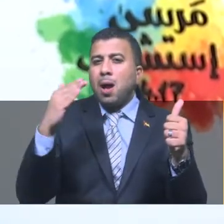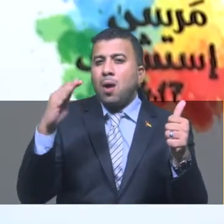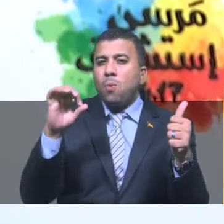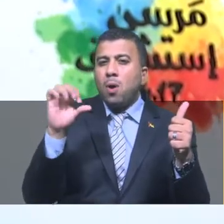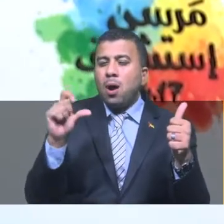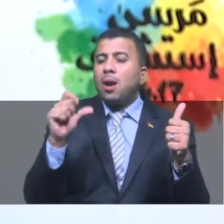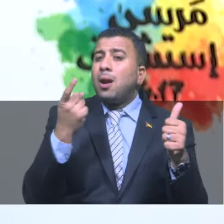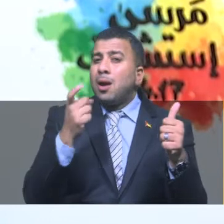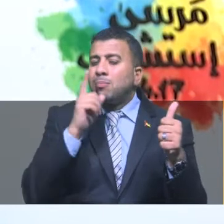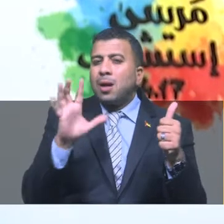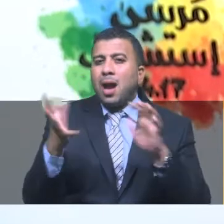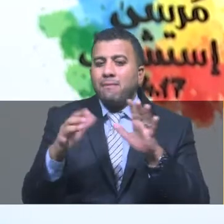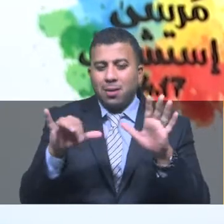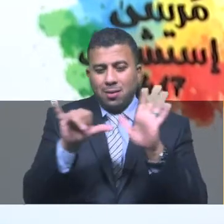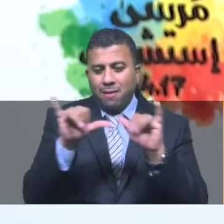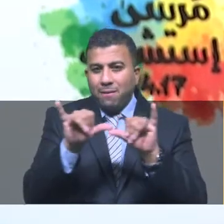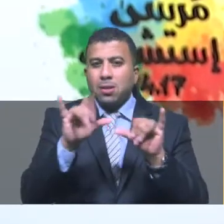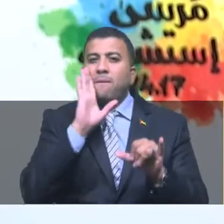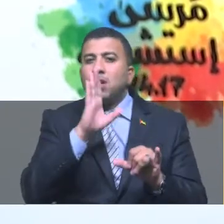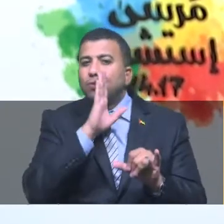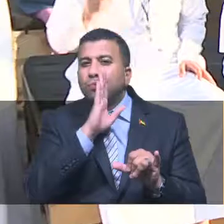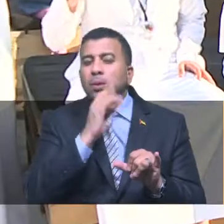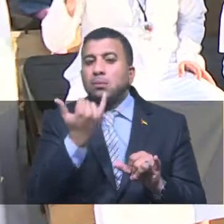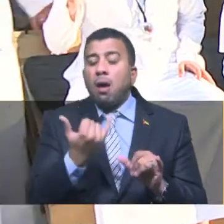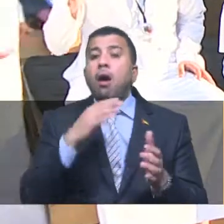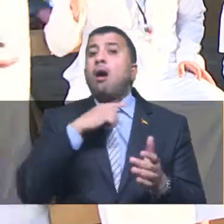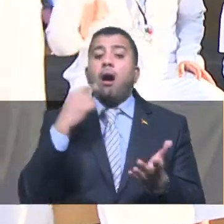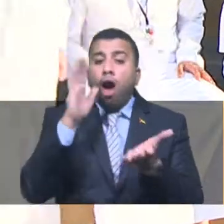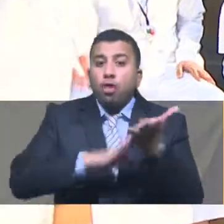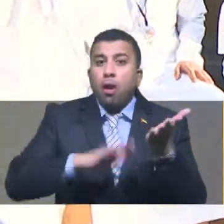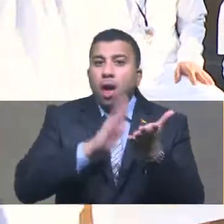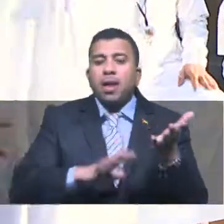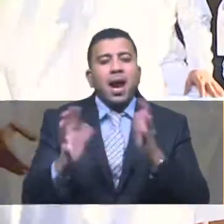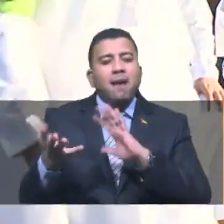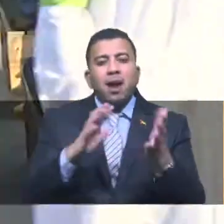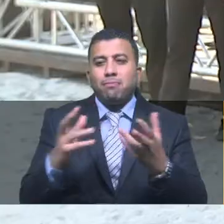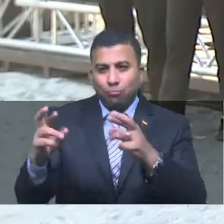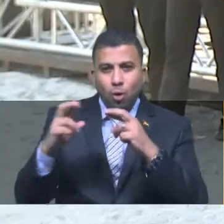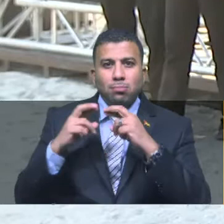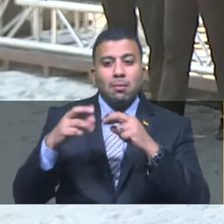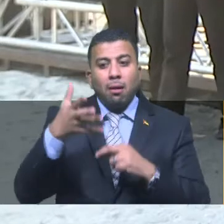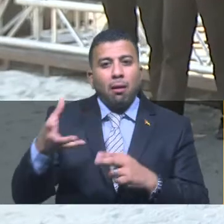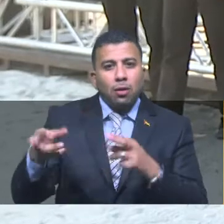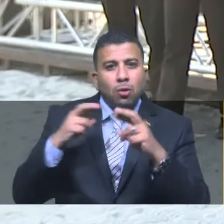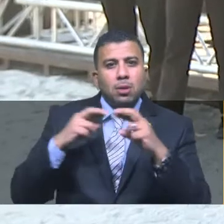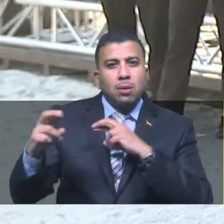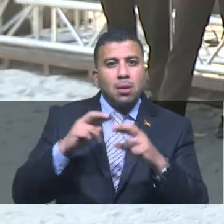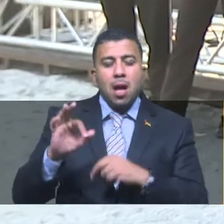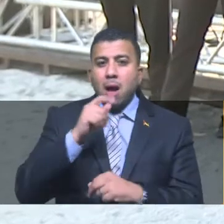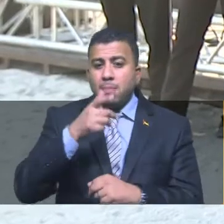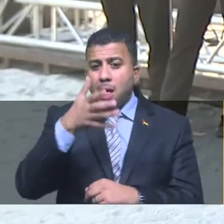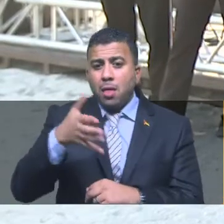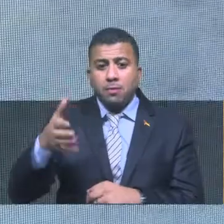الاستفادة من وسائل التواصل الاجتماعي وتجنب مخاطرها كذلك. جلسة العصف الذهني ترأسها عدد من